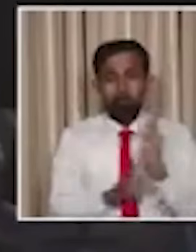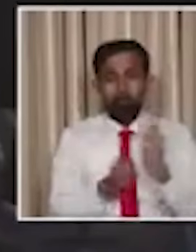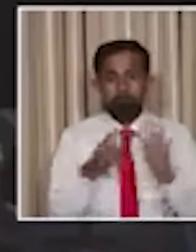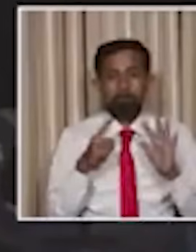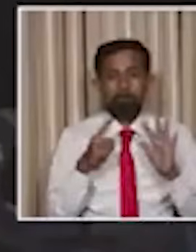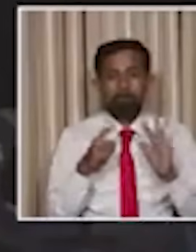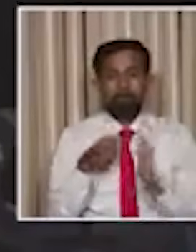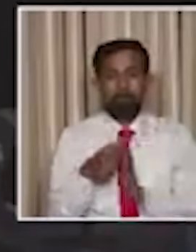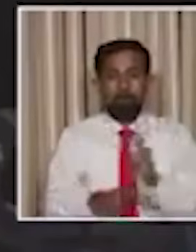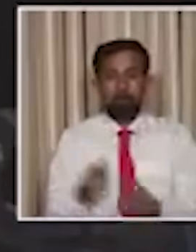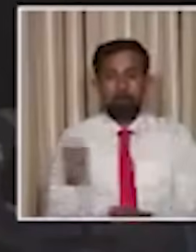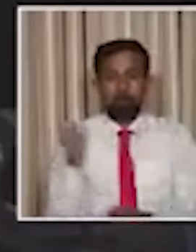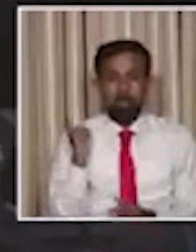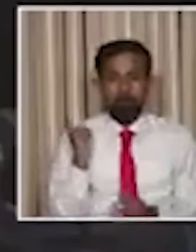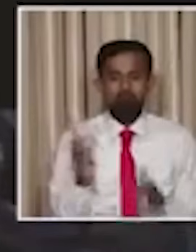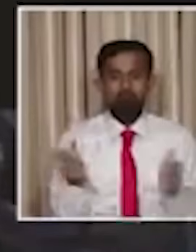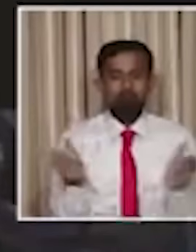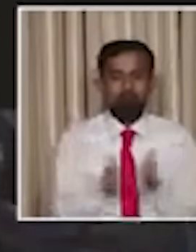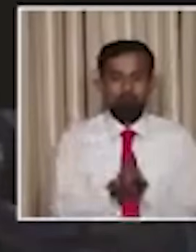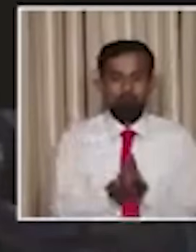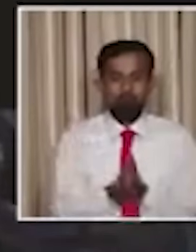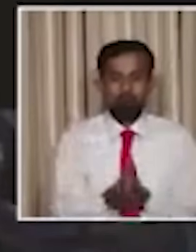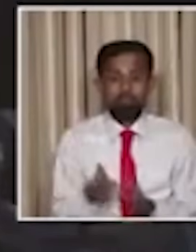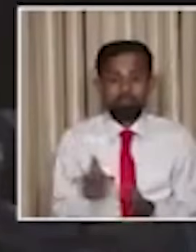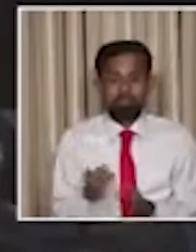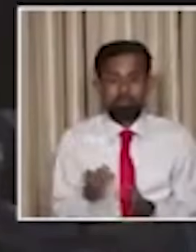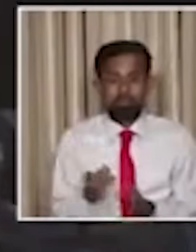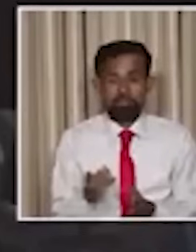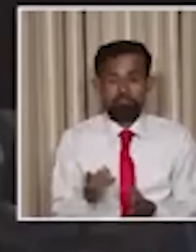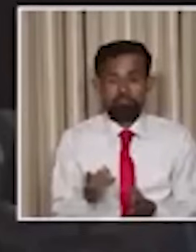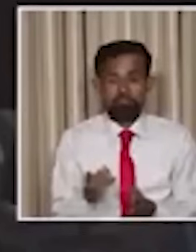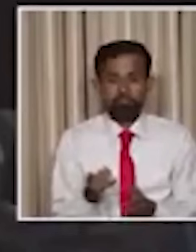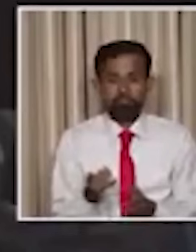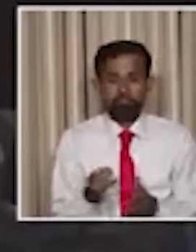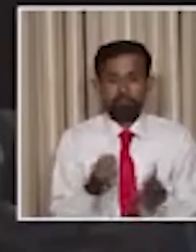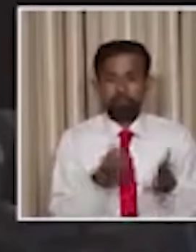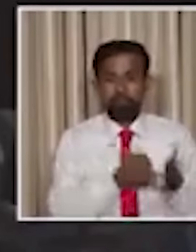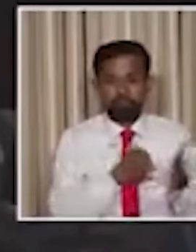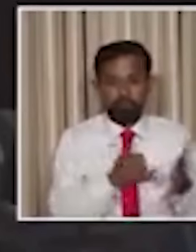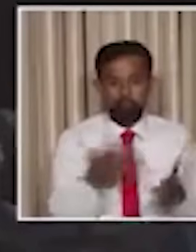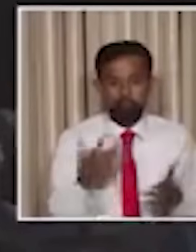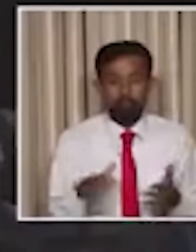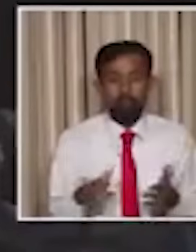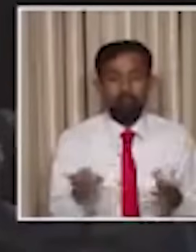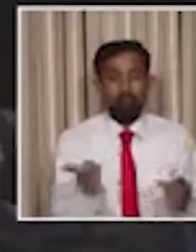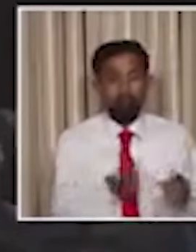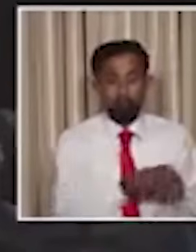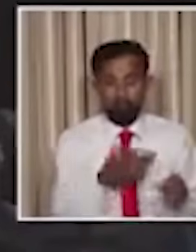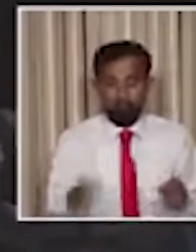சேர்ந்து 2009 வரை பல நூற்றுக்கணக்கான பெண்கள் பாலியல் வல்லுறவுக்குள்ளாக்கப்பட்டு கொல்லப்படுவதற்கும் பல நூற்றுக்கணக்கான